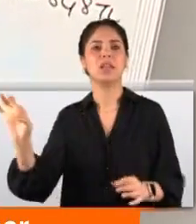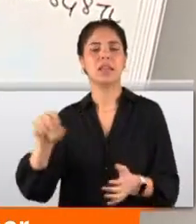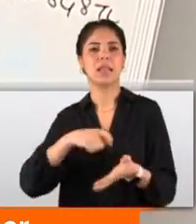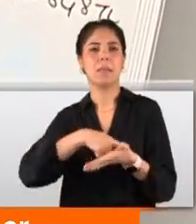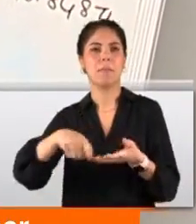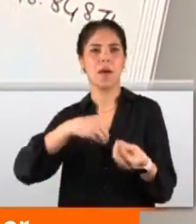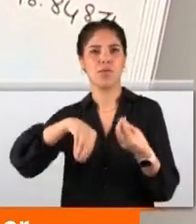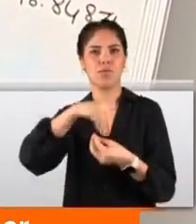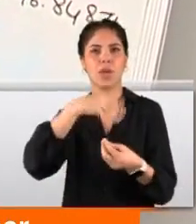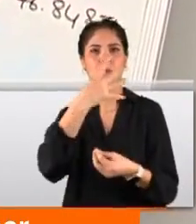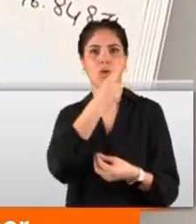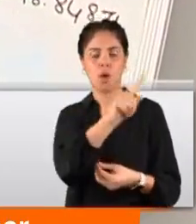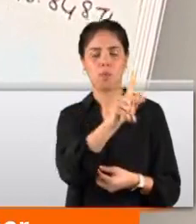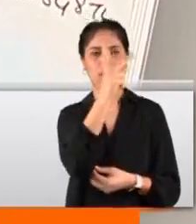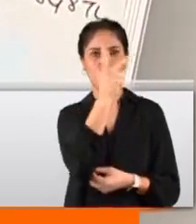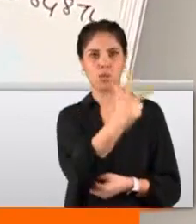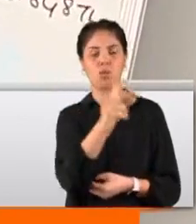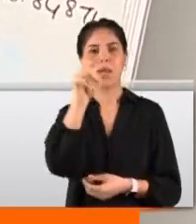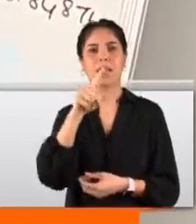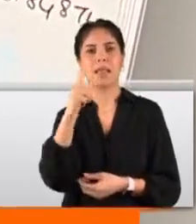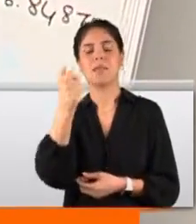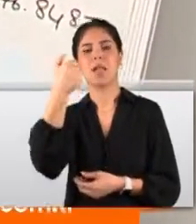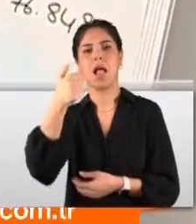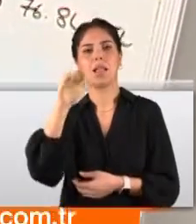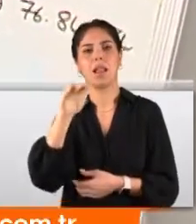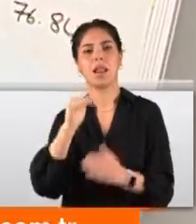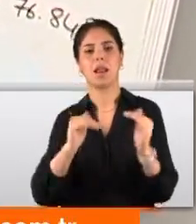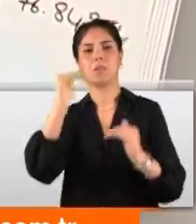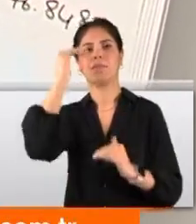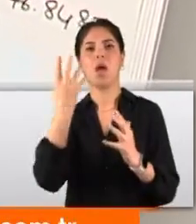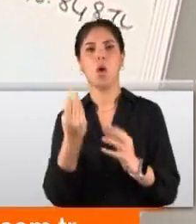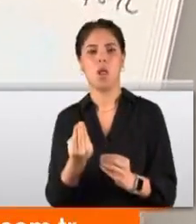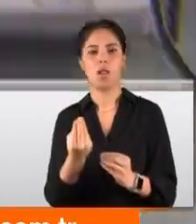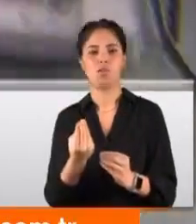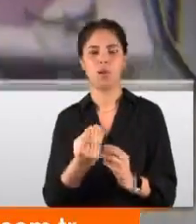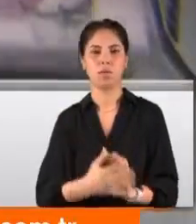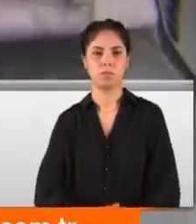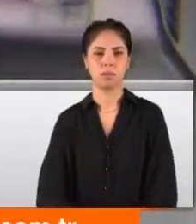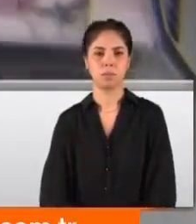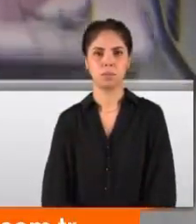maaşı 4.003 liraya, en yükseği de 8.006 liraya çıkacak 2023'ten itibaren.